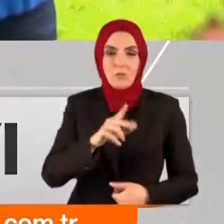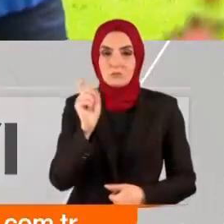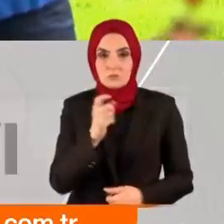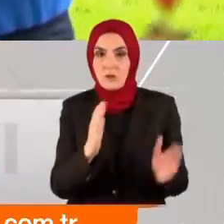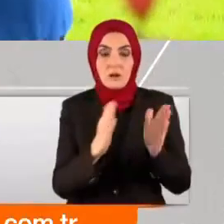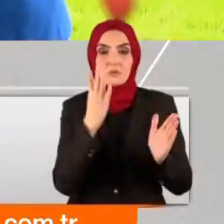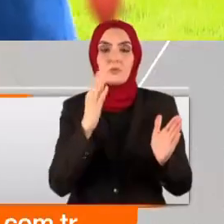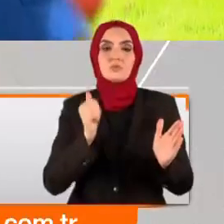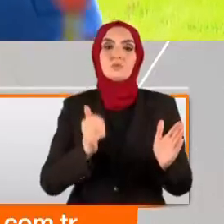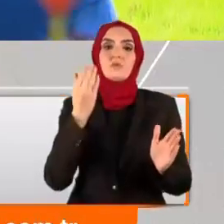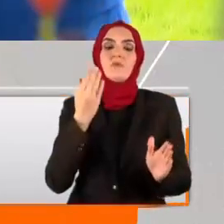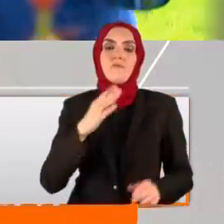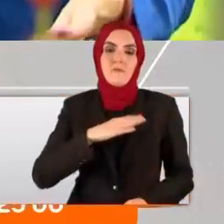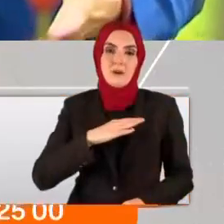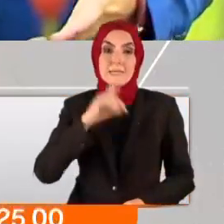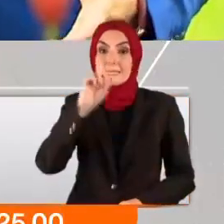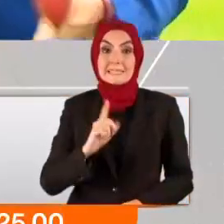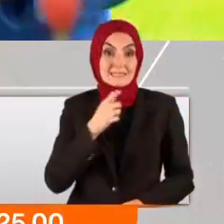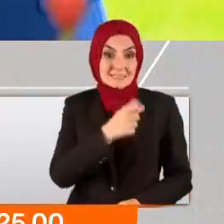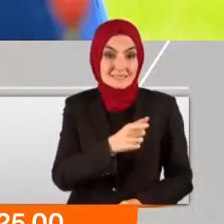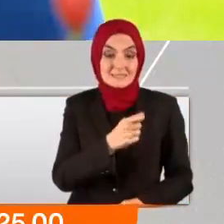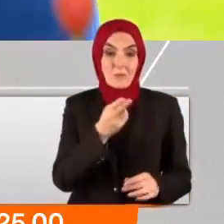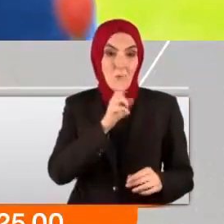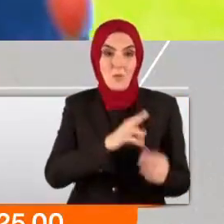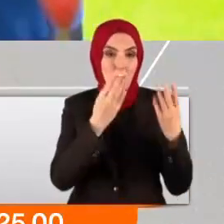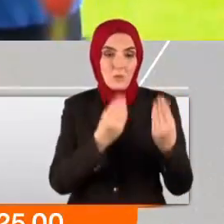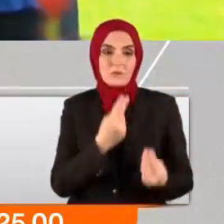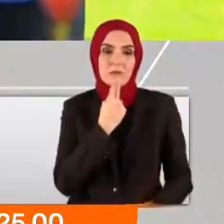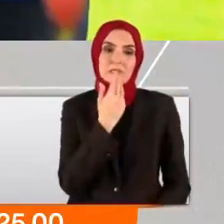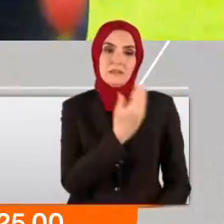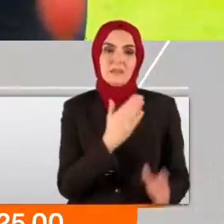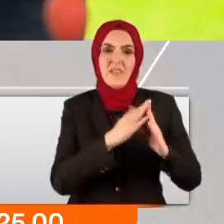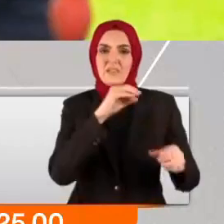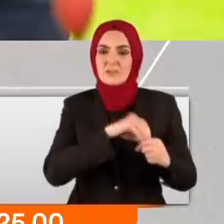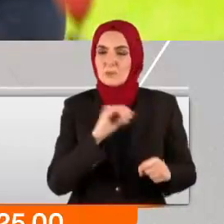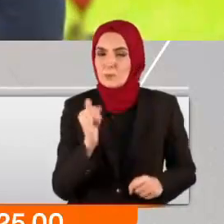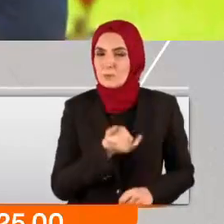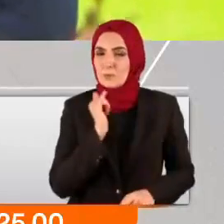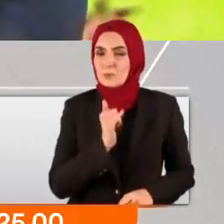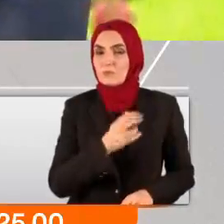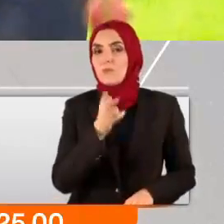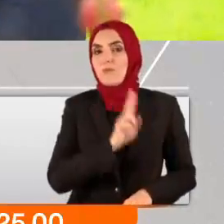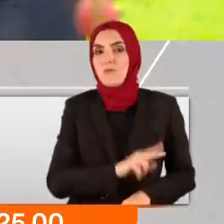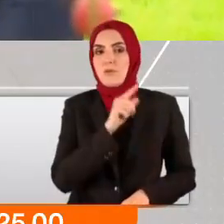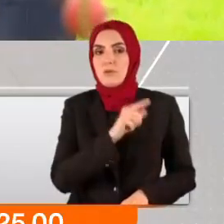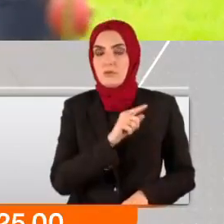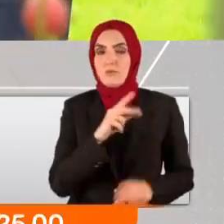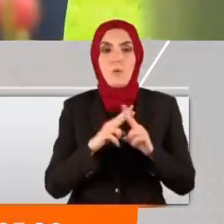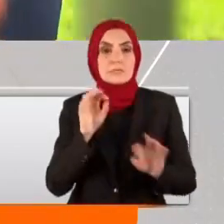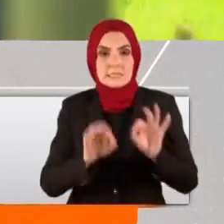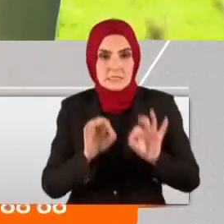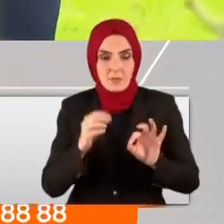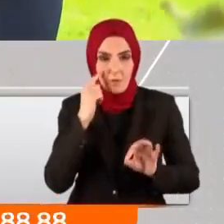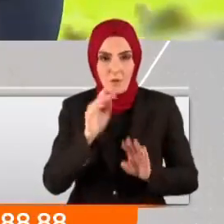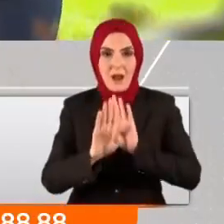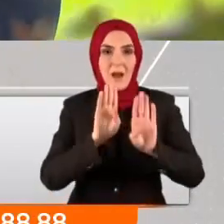talihsiz kadın oldu. Evinde vahşice öldürüldü. Polis inceleme yaptığında kapıda bir zorlama olmadığını fark etti. Polise